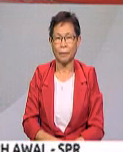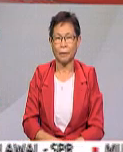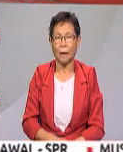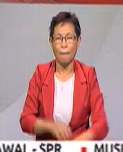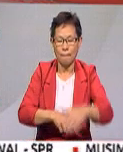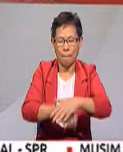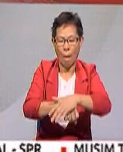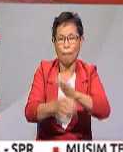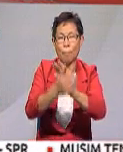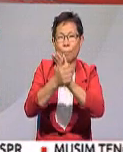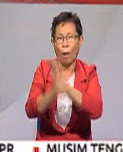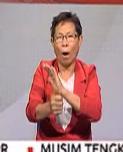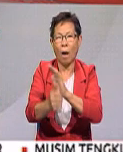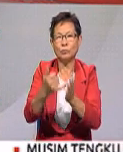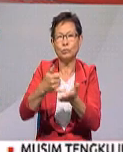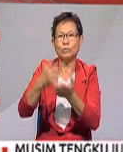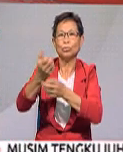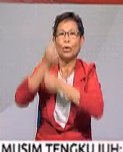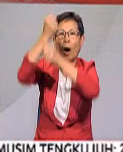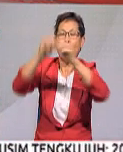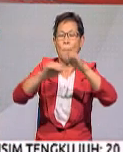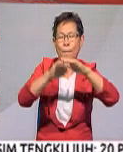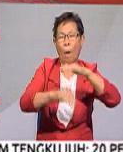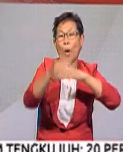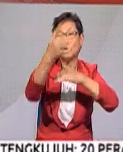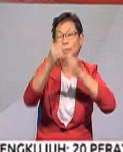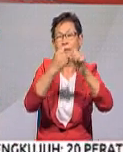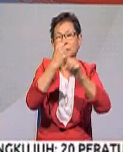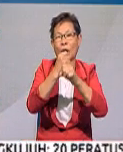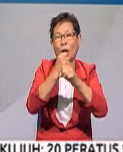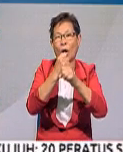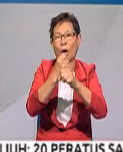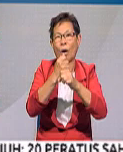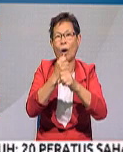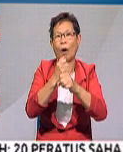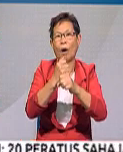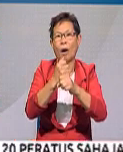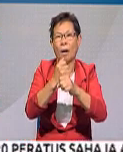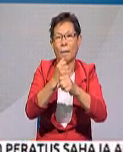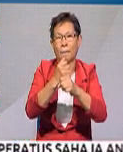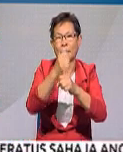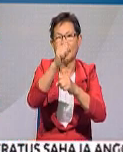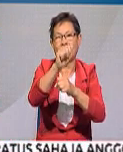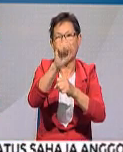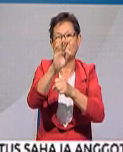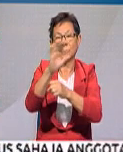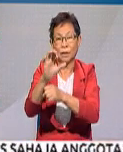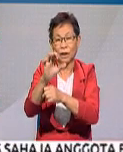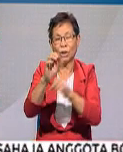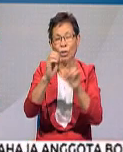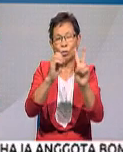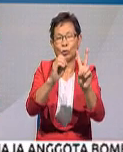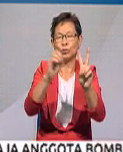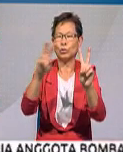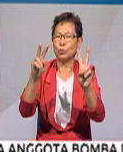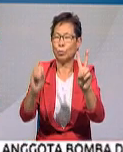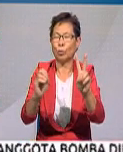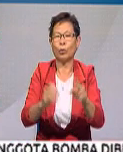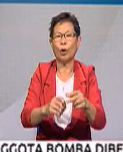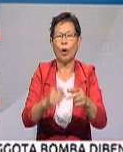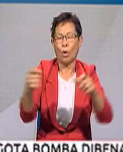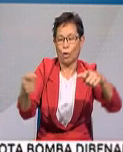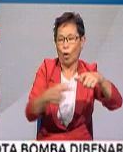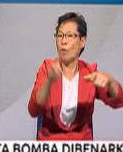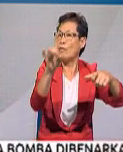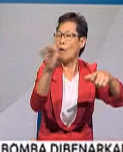Bola sepak kelayakan kejuaraan bawah 19 tahun Konfederasi Bola Sepak Asia AFC 2020. Gol